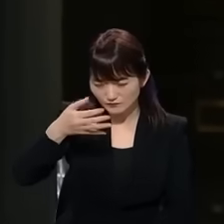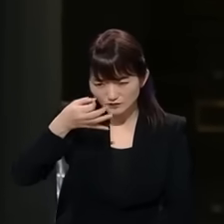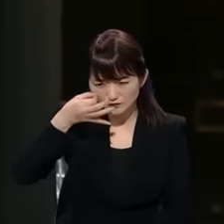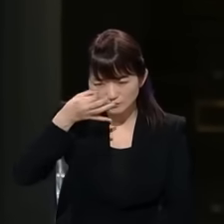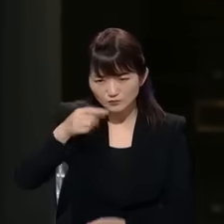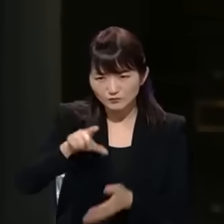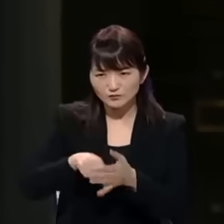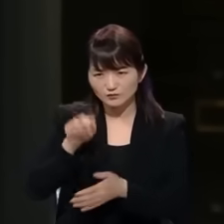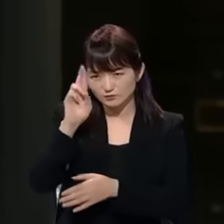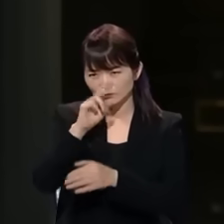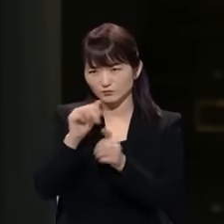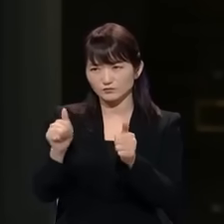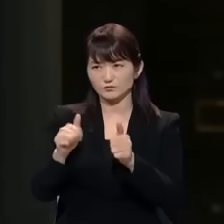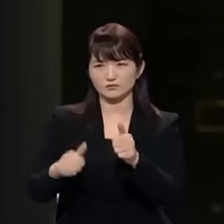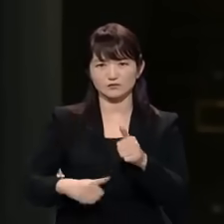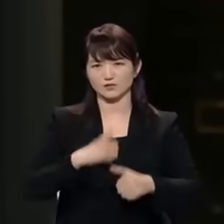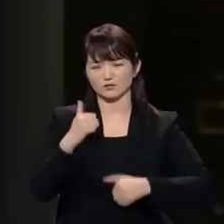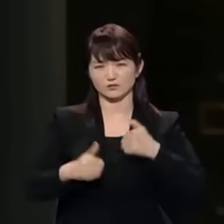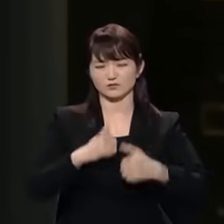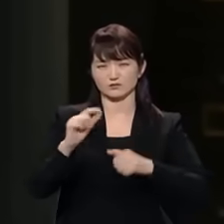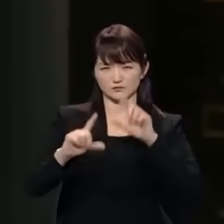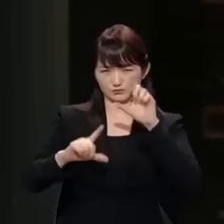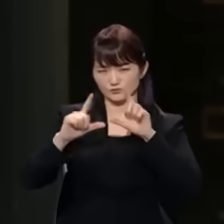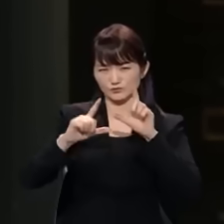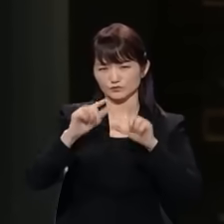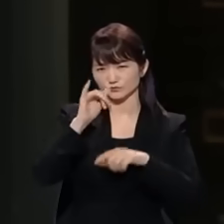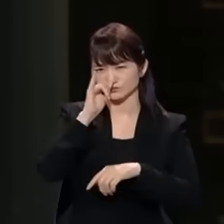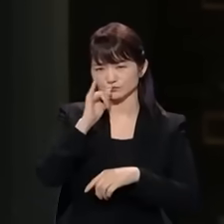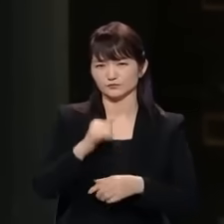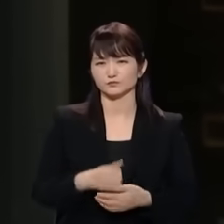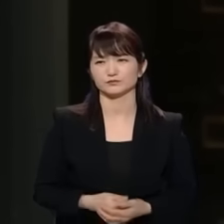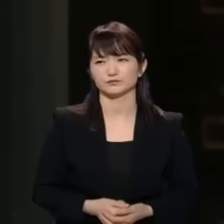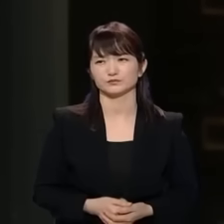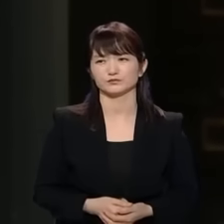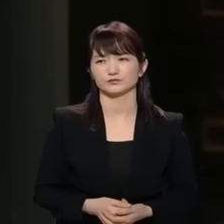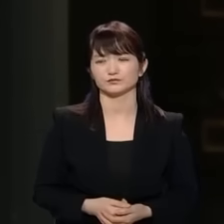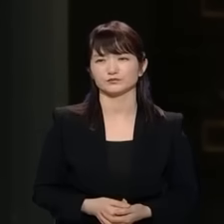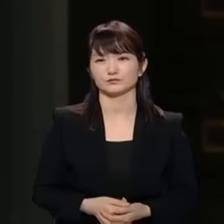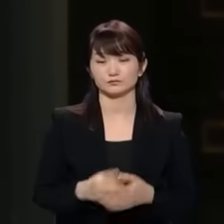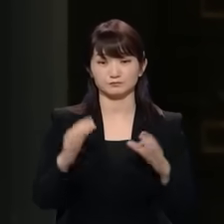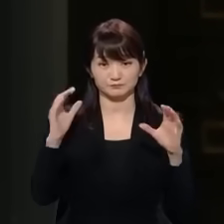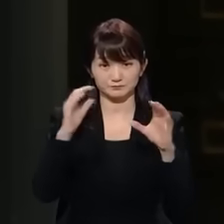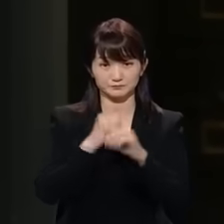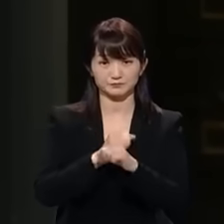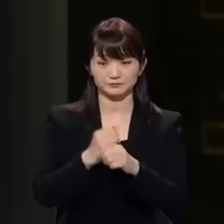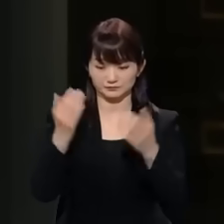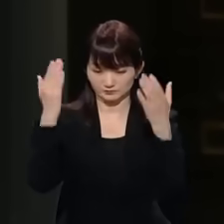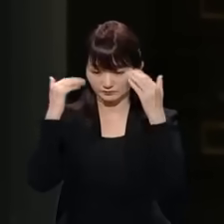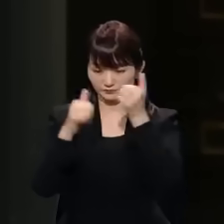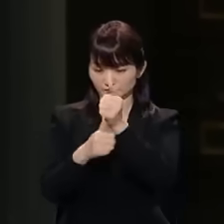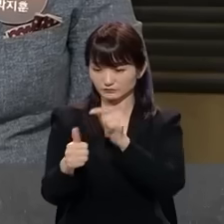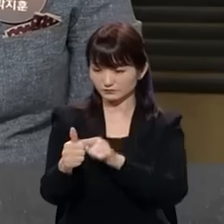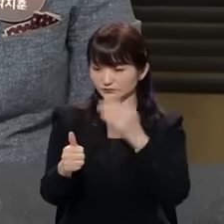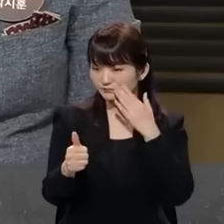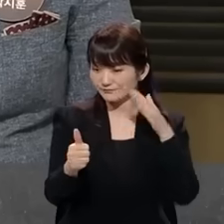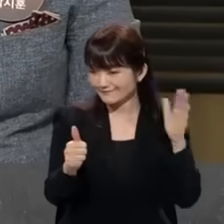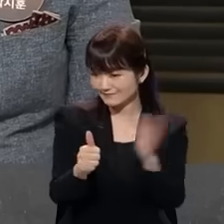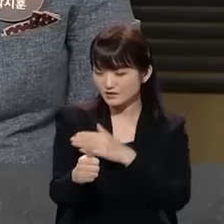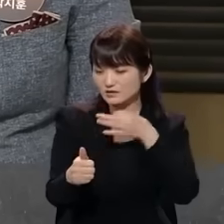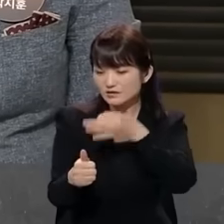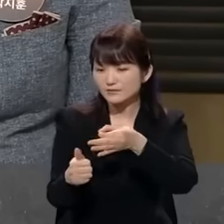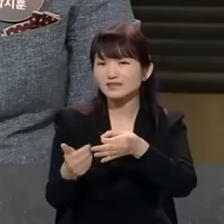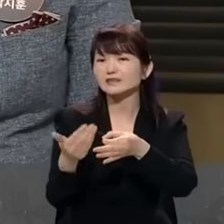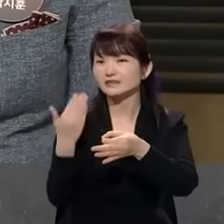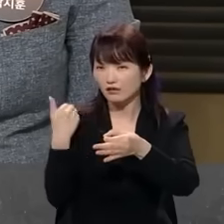화가 나 있는 모습을 보여주셨는데, 네. 그러니까 그겁니다. 정리를 하자면 교감 선생님 뺨 때리고 침 뱉기